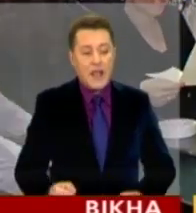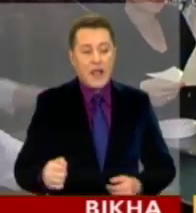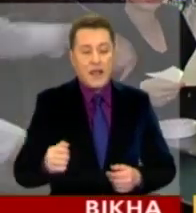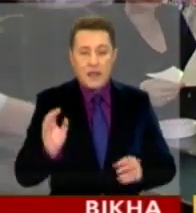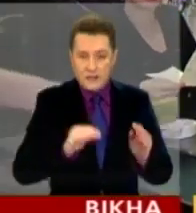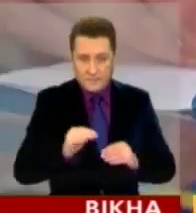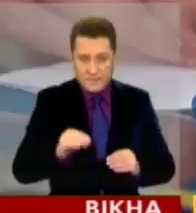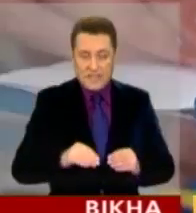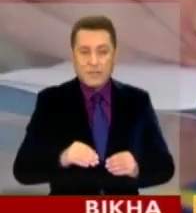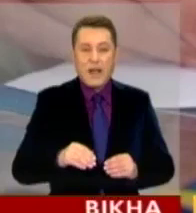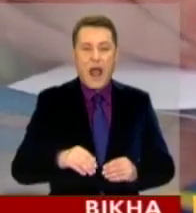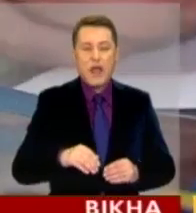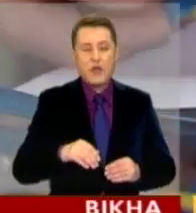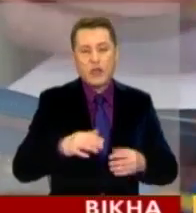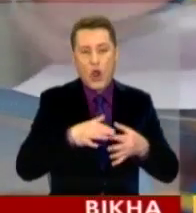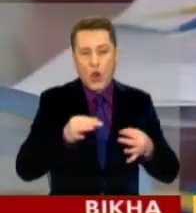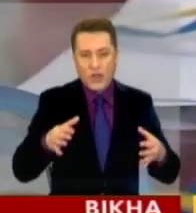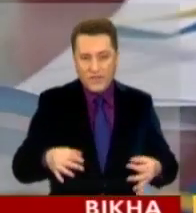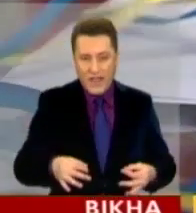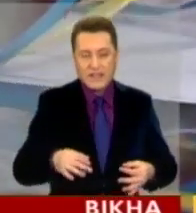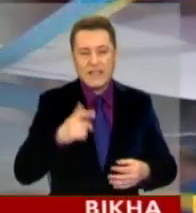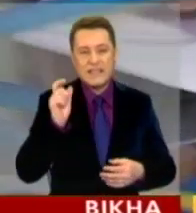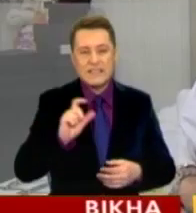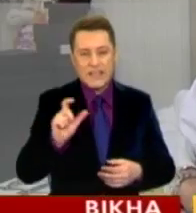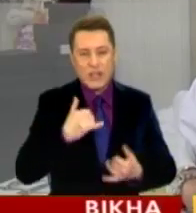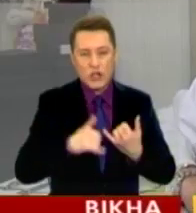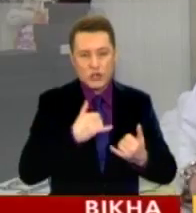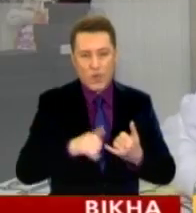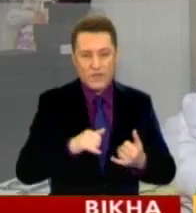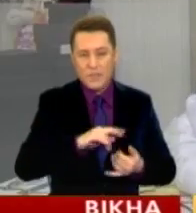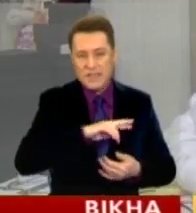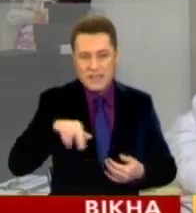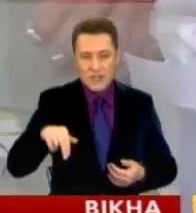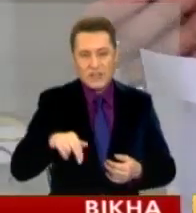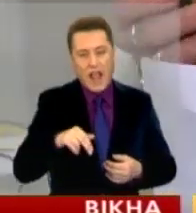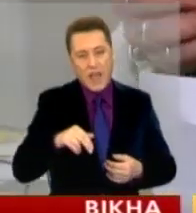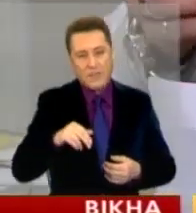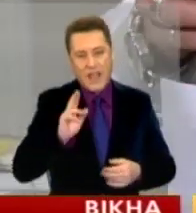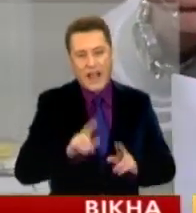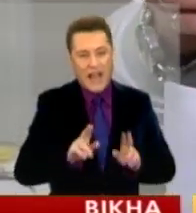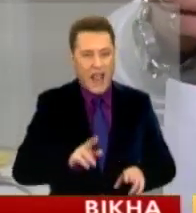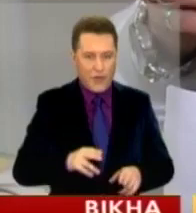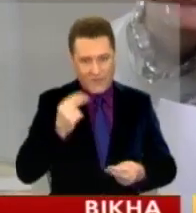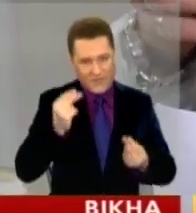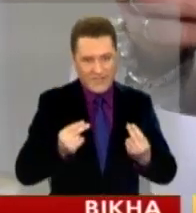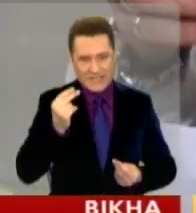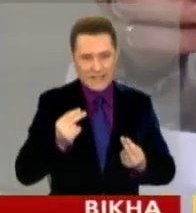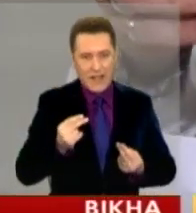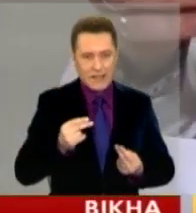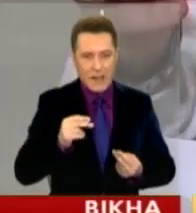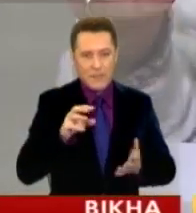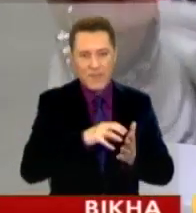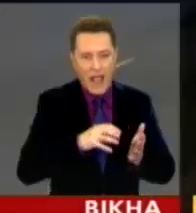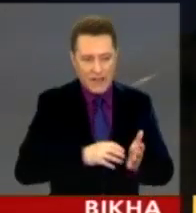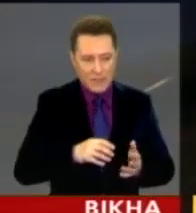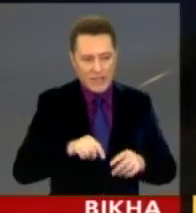було ще приємніше, конверти перев'язують синьо-жовтими стрічками та клеють веселі наліпки. Кожне письмо я сиплю